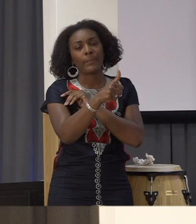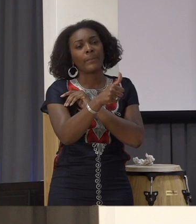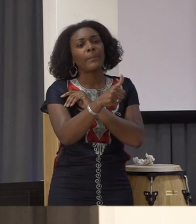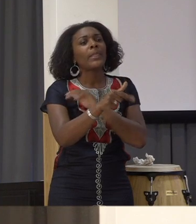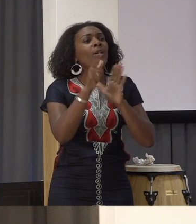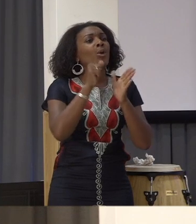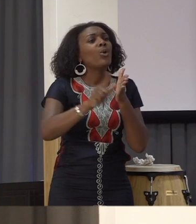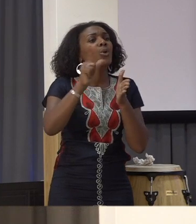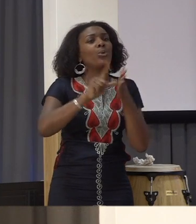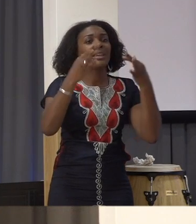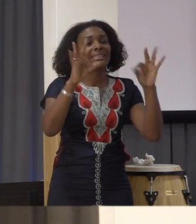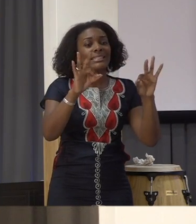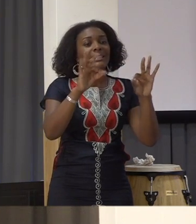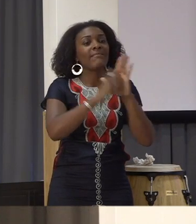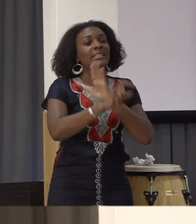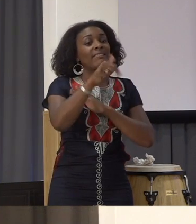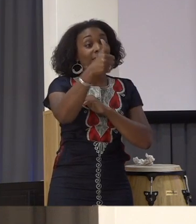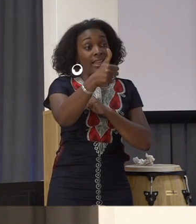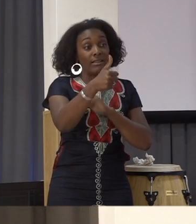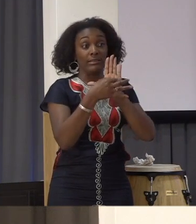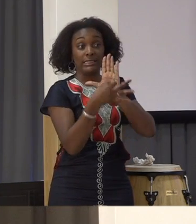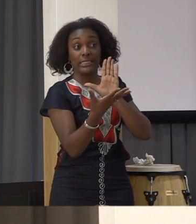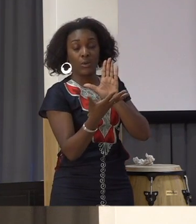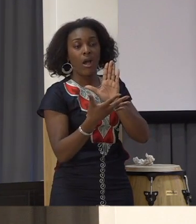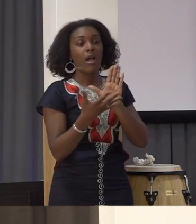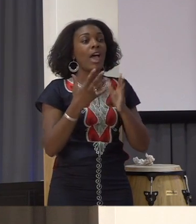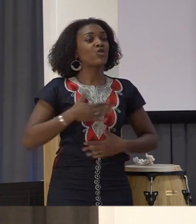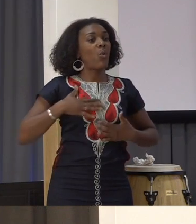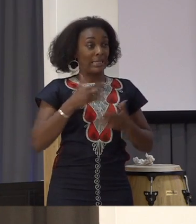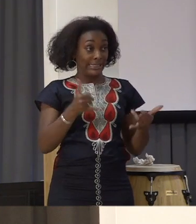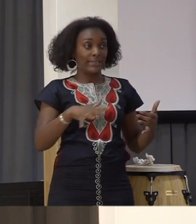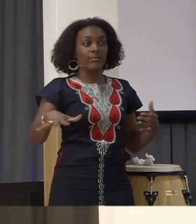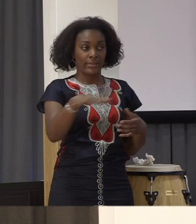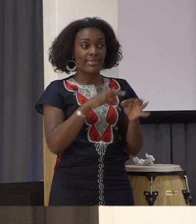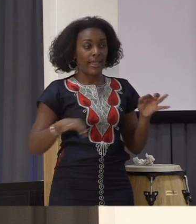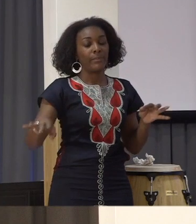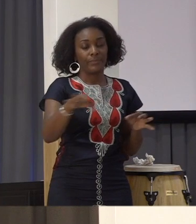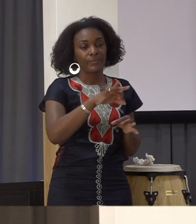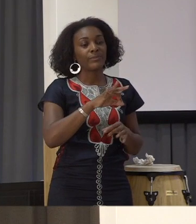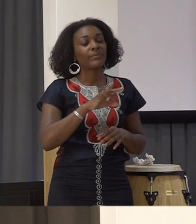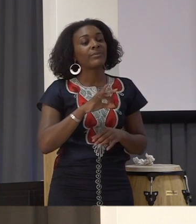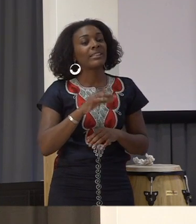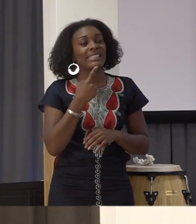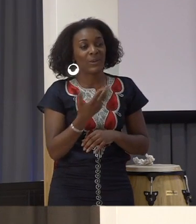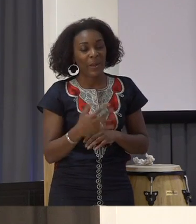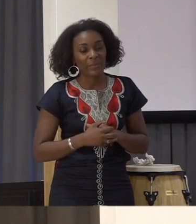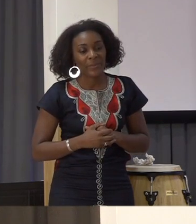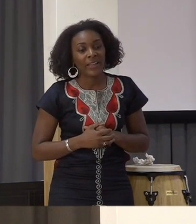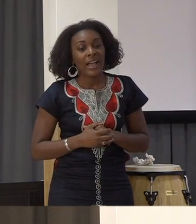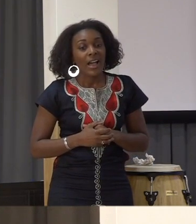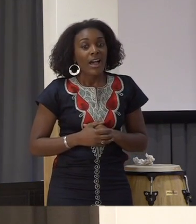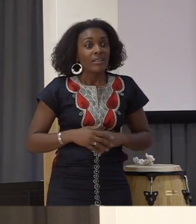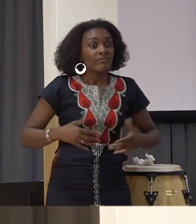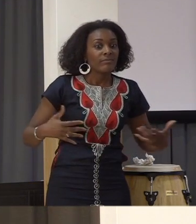Luc 10, 21 déclare ceci par rapport à la joie là, sur la terre, encore une fois. Il nous est dit ceci, Luc 10, 21. En ce